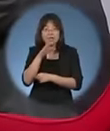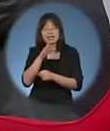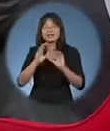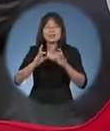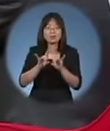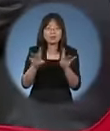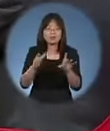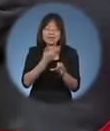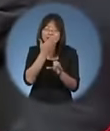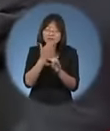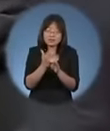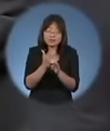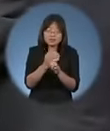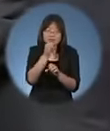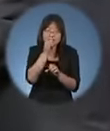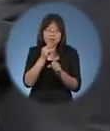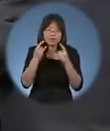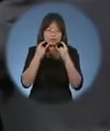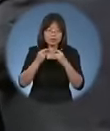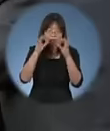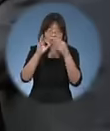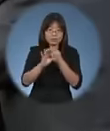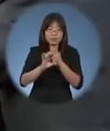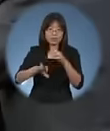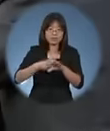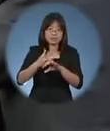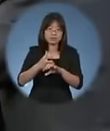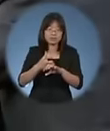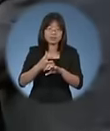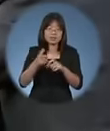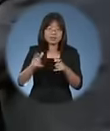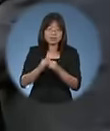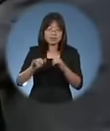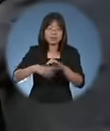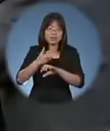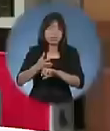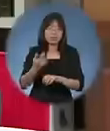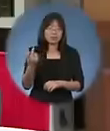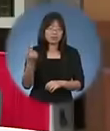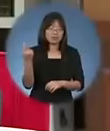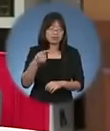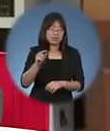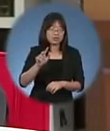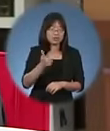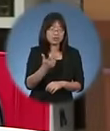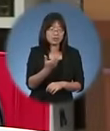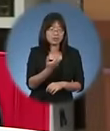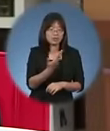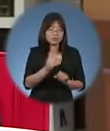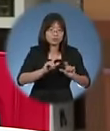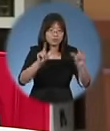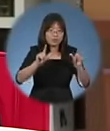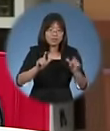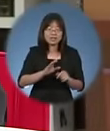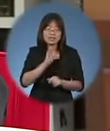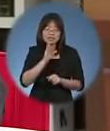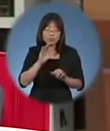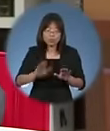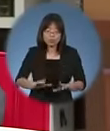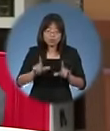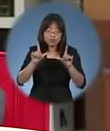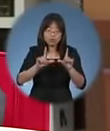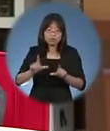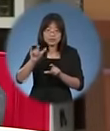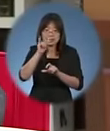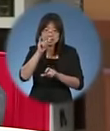있어요. 예컨대 프랑스 그러면 시민혁명이죠. 1789년? 네. 그러나 진정한 오늘날 우리가 누리고 있는